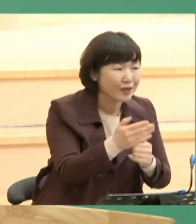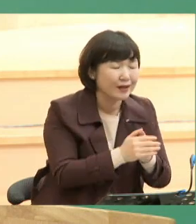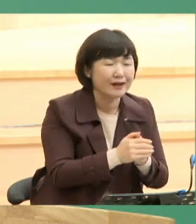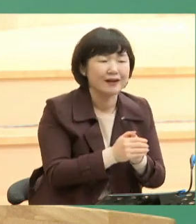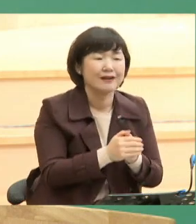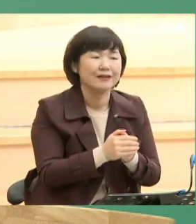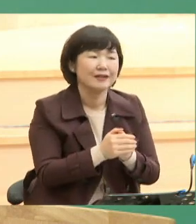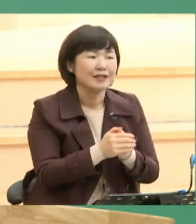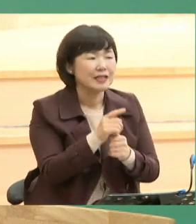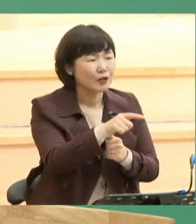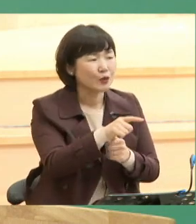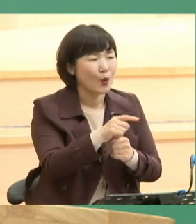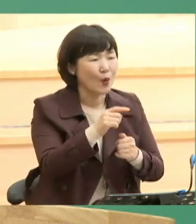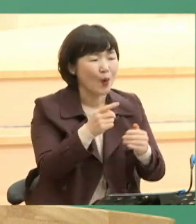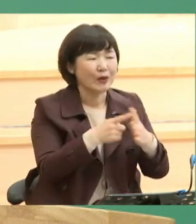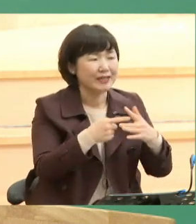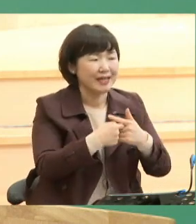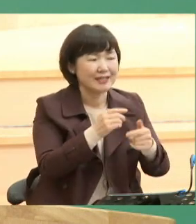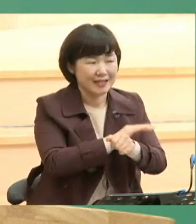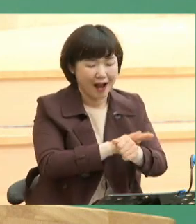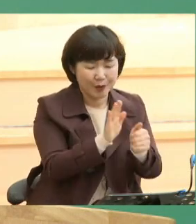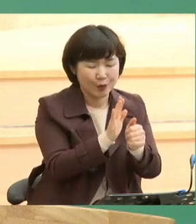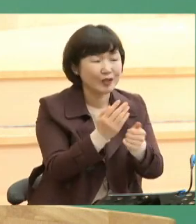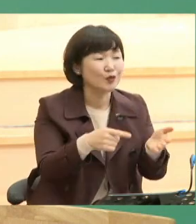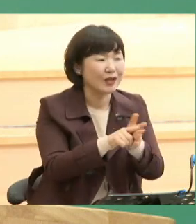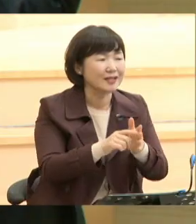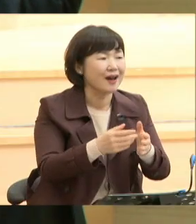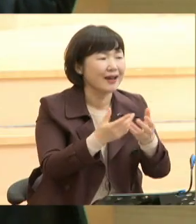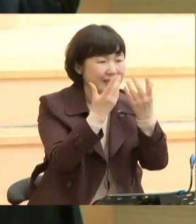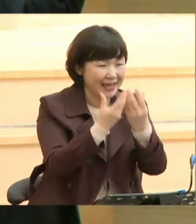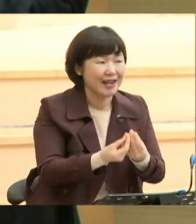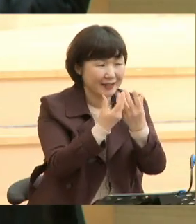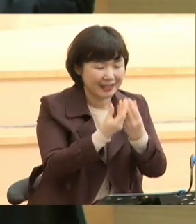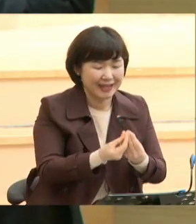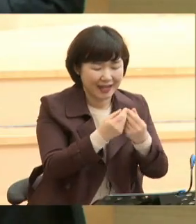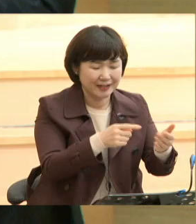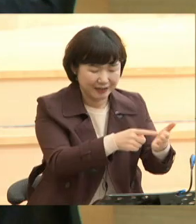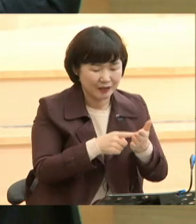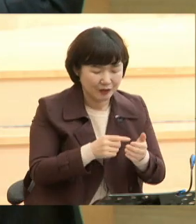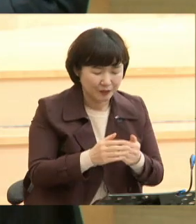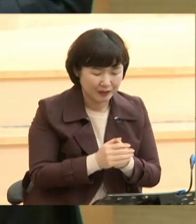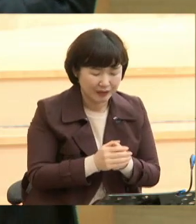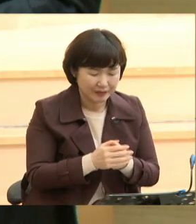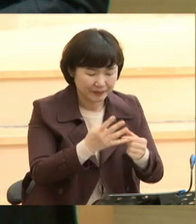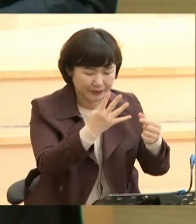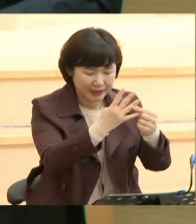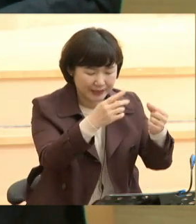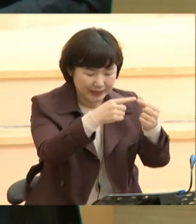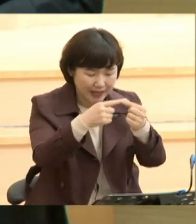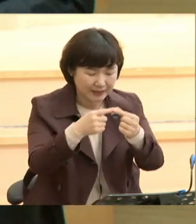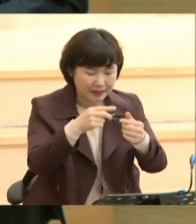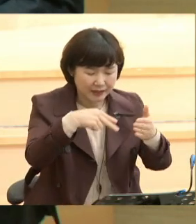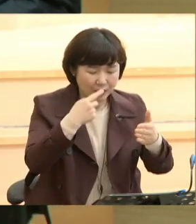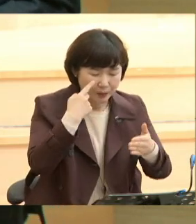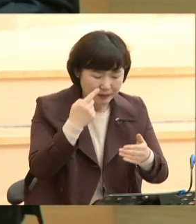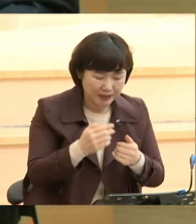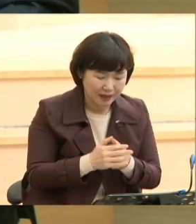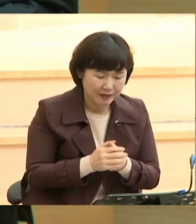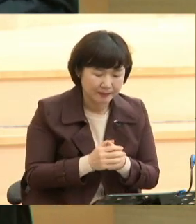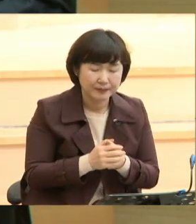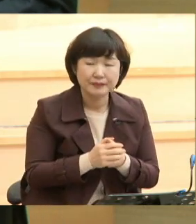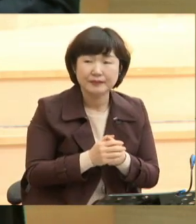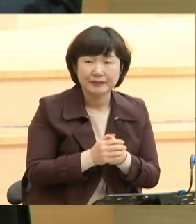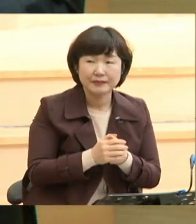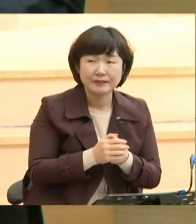지는가 이것도 이해하기 쉽도록 오늘 본문을 다 프로나 썩은 야성 경고 댐 읽었는데 좌절 읽어볼까요 를 씁니다 시자